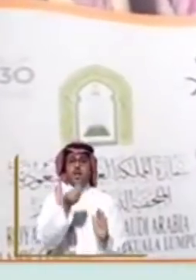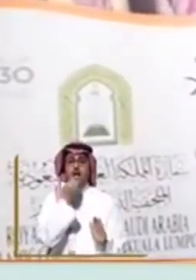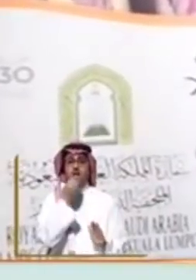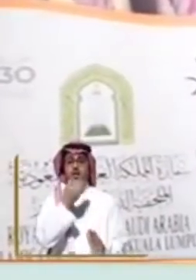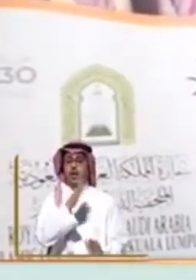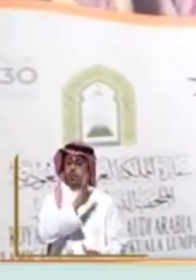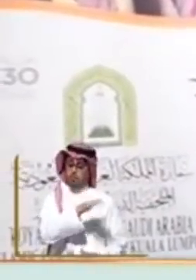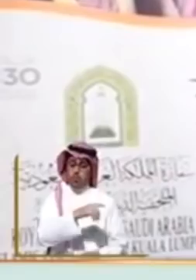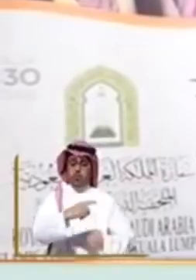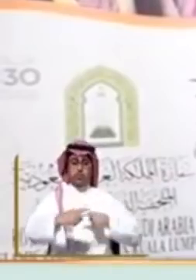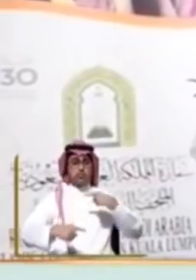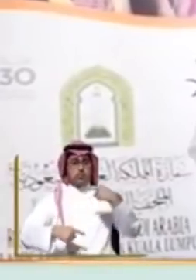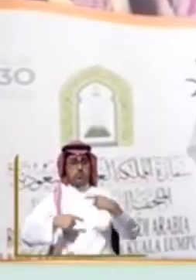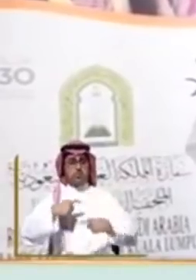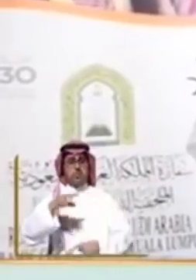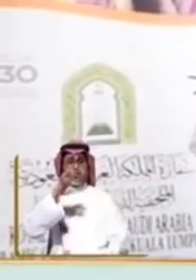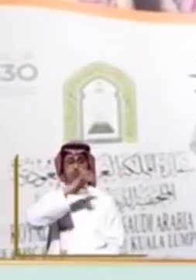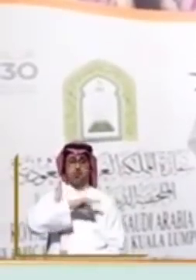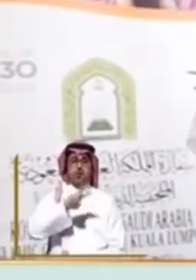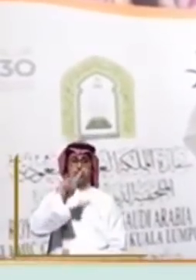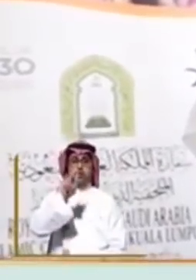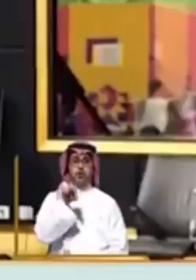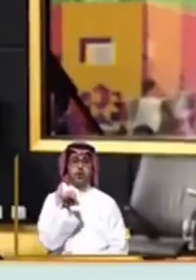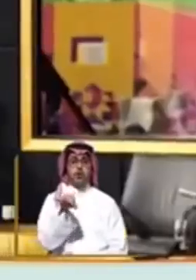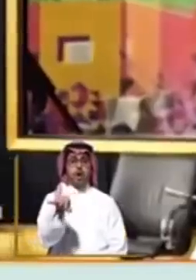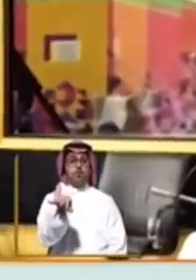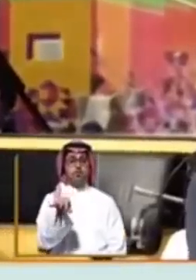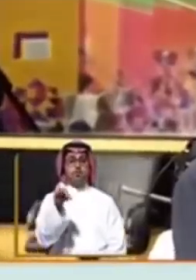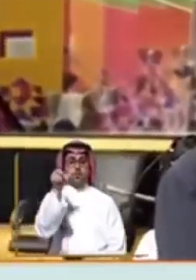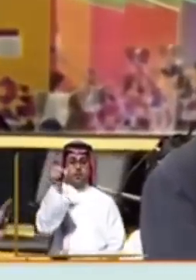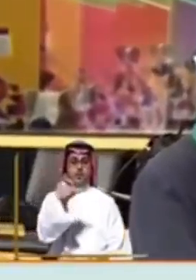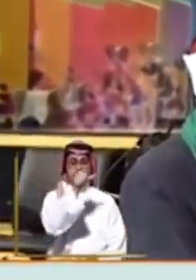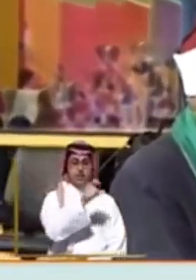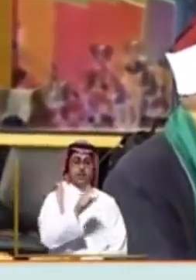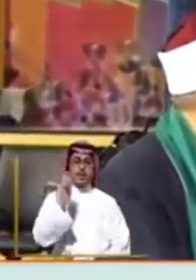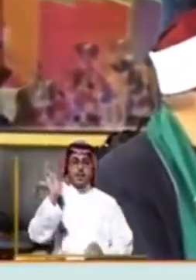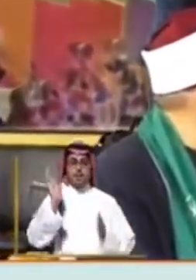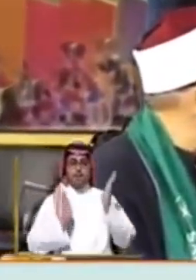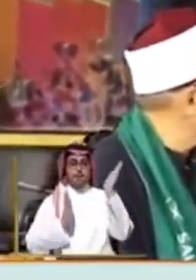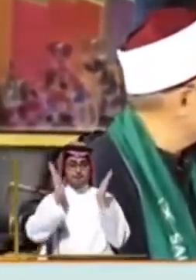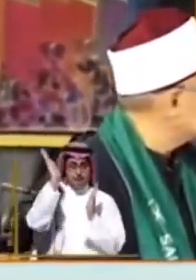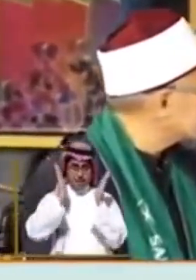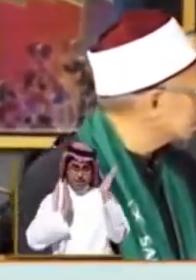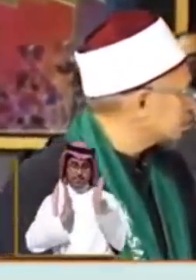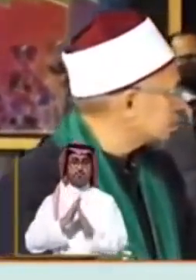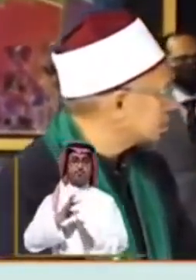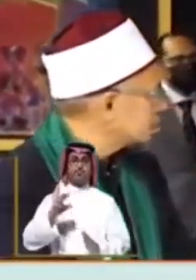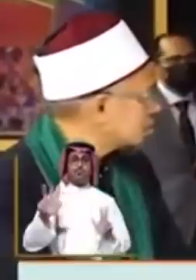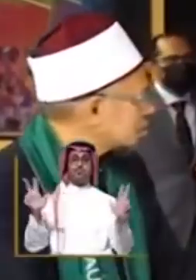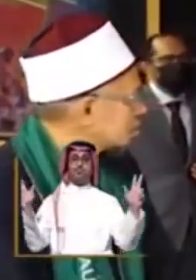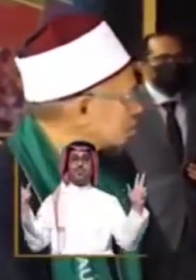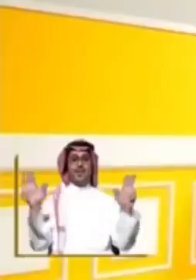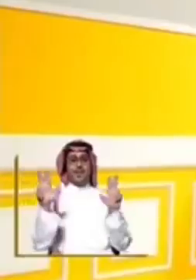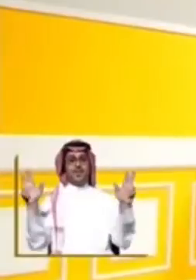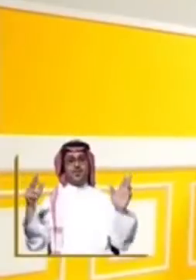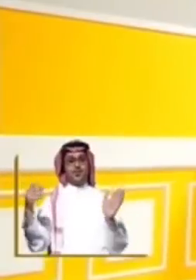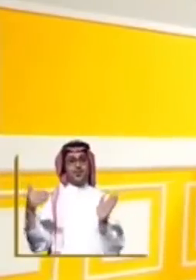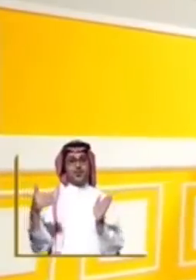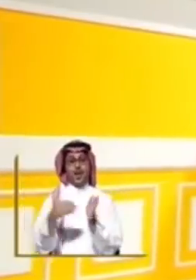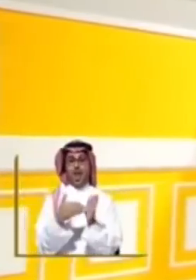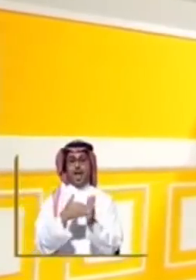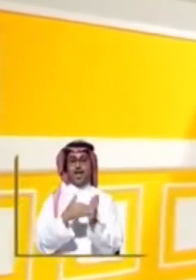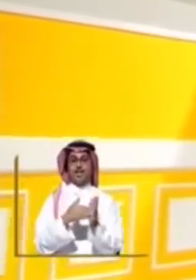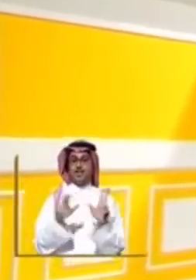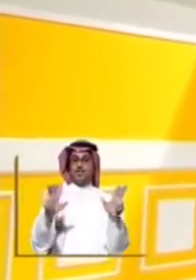الصائمين والذي استفاد منه أكثر من 20,000 شخص في ولايات ماليزيا. لتلفزيون المملكة العربية